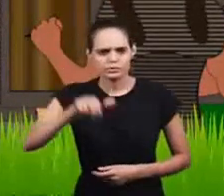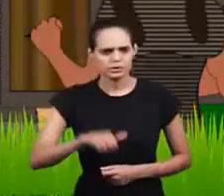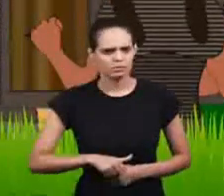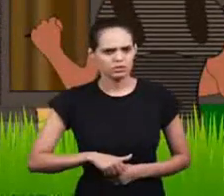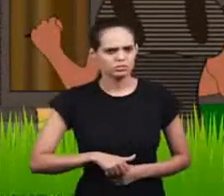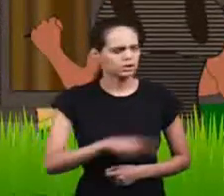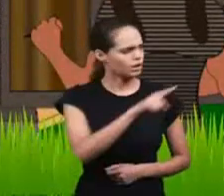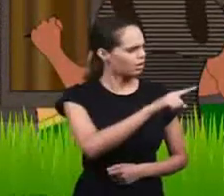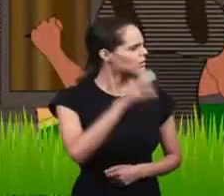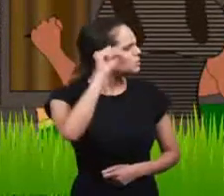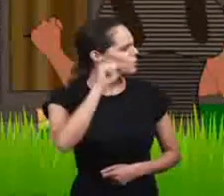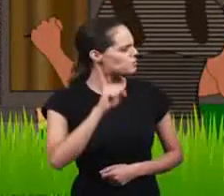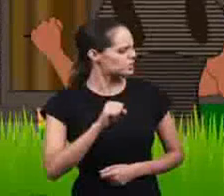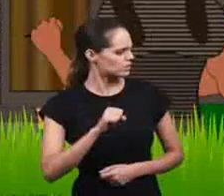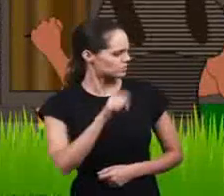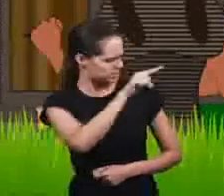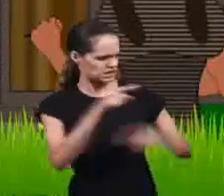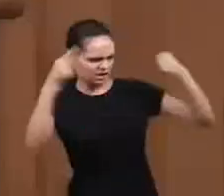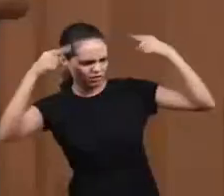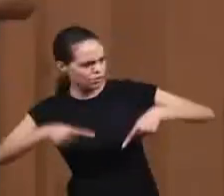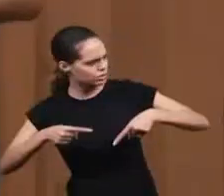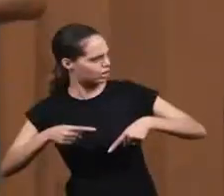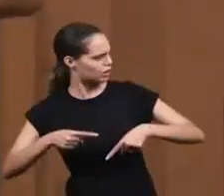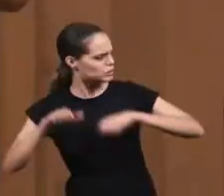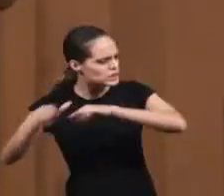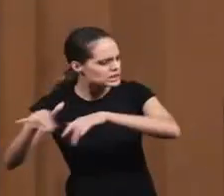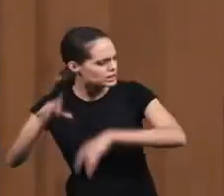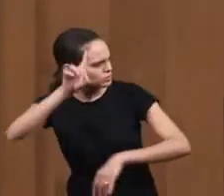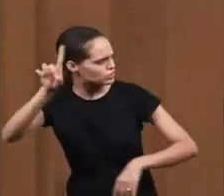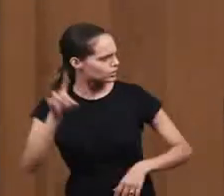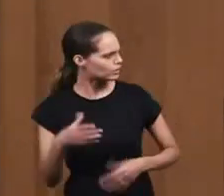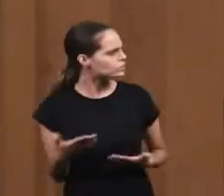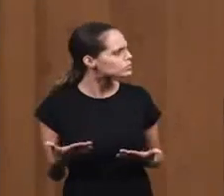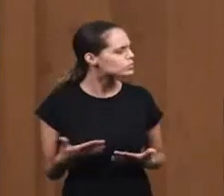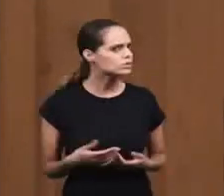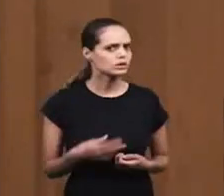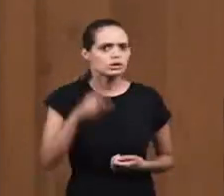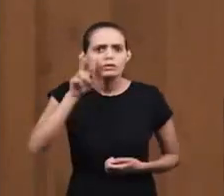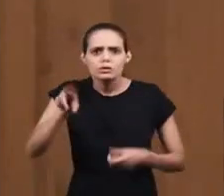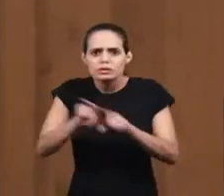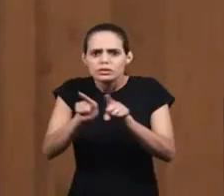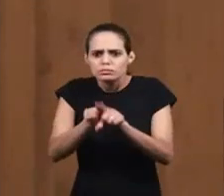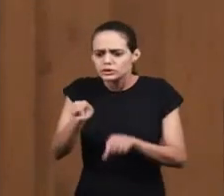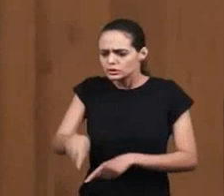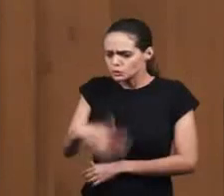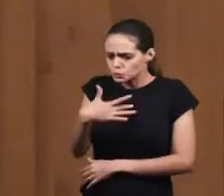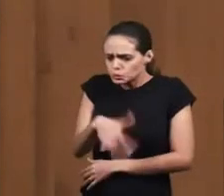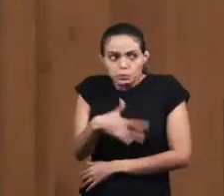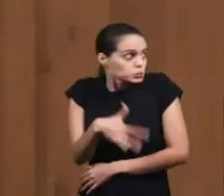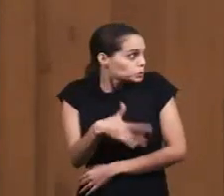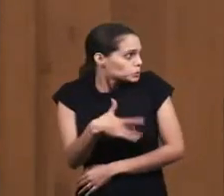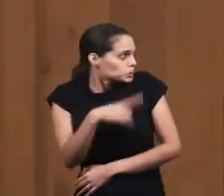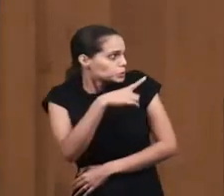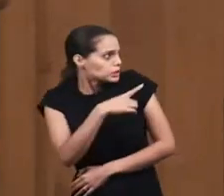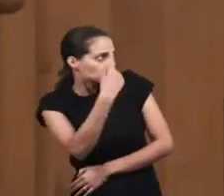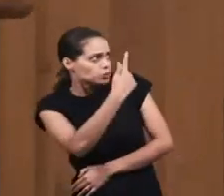bringen. Und er sah diesen Riesen, wie er das Heer Gottes verhöhnte. Und er sah auch, dass das Heer